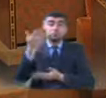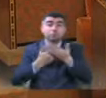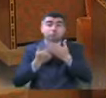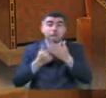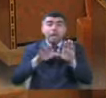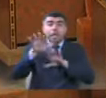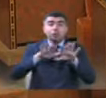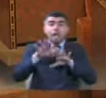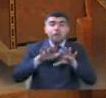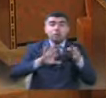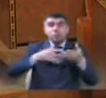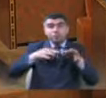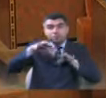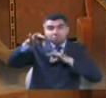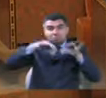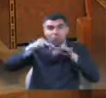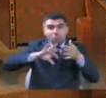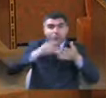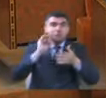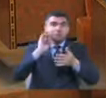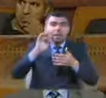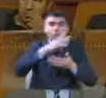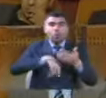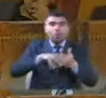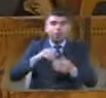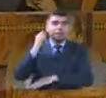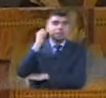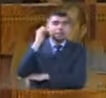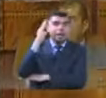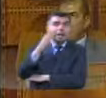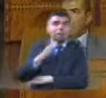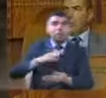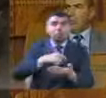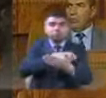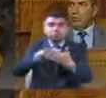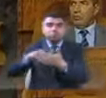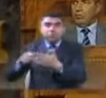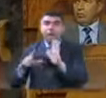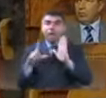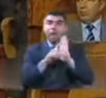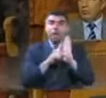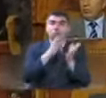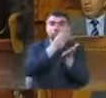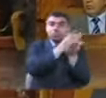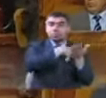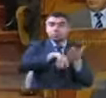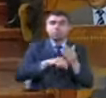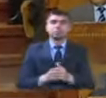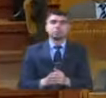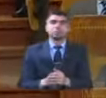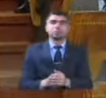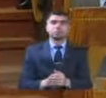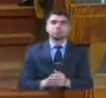المتخذة لمعالجة هذه الوضعية التي تضرب في الصميم التفعيل السليم لأحكام الدستور وتوجيهاته؟